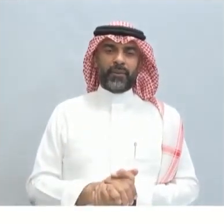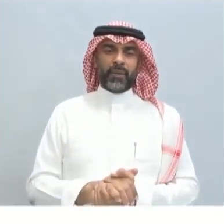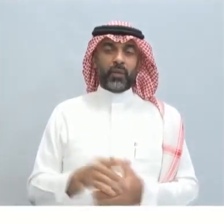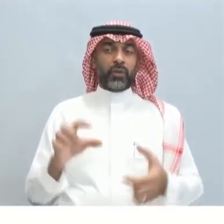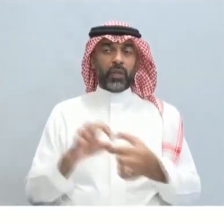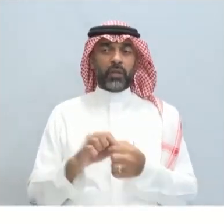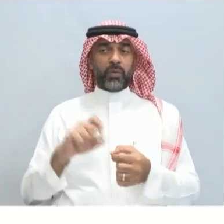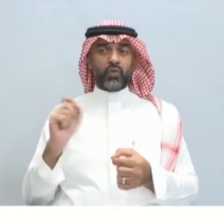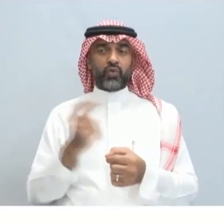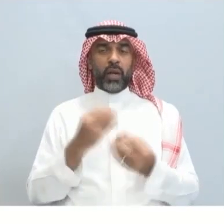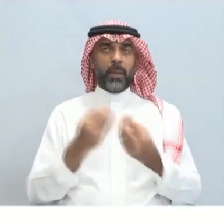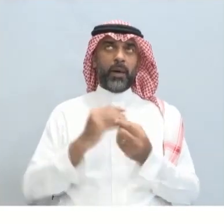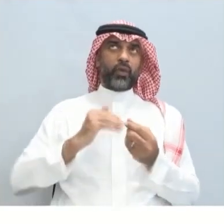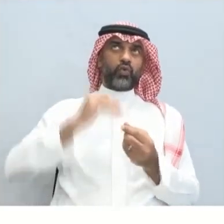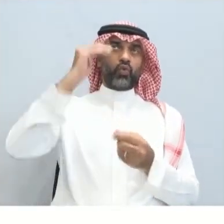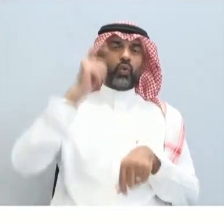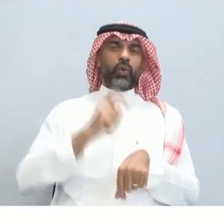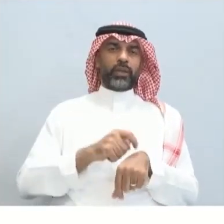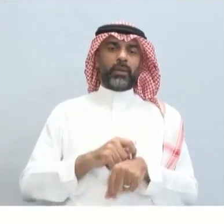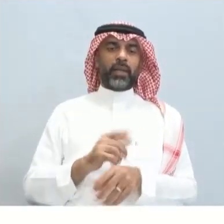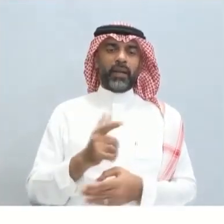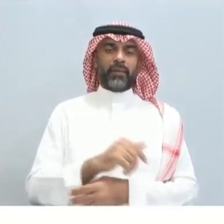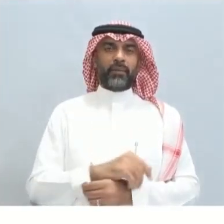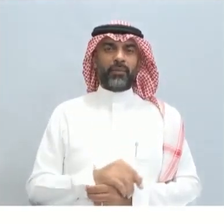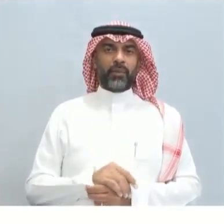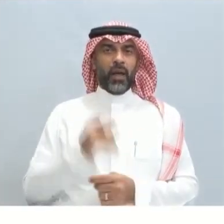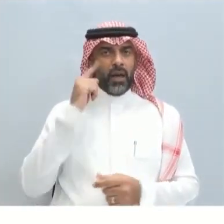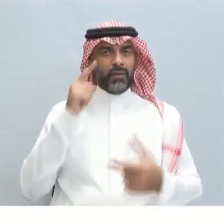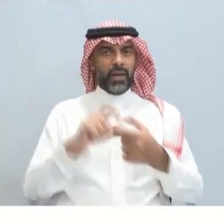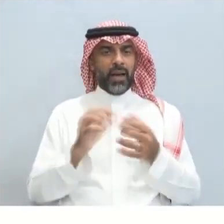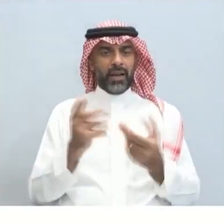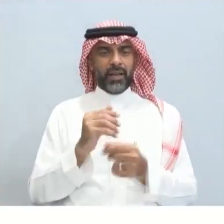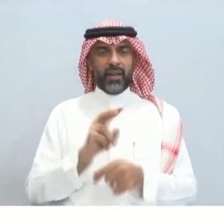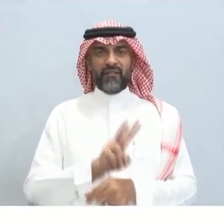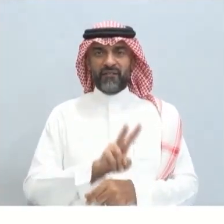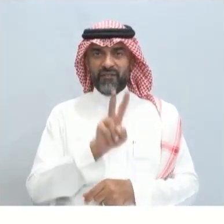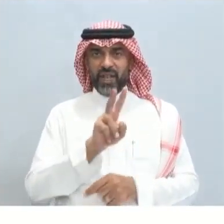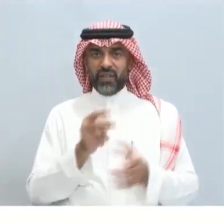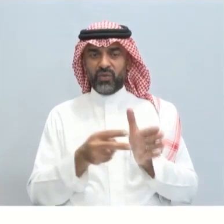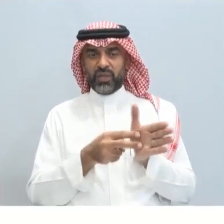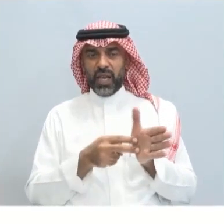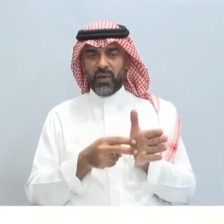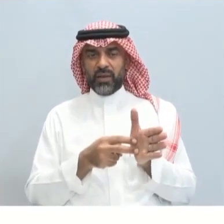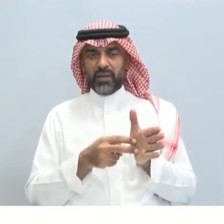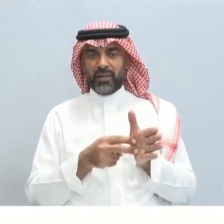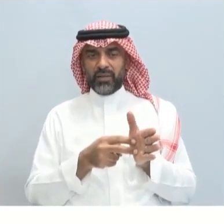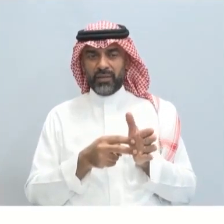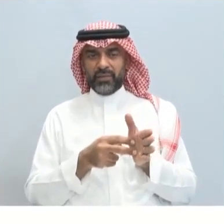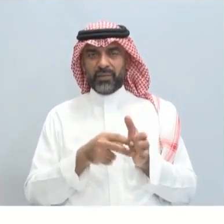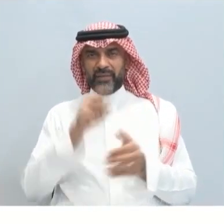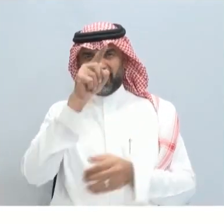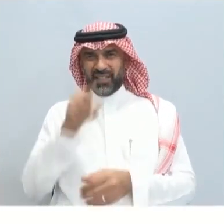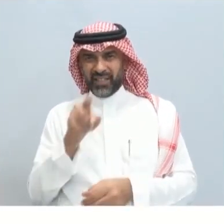بالطول والزمن الدوري بالعلاقه الرياضيه نعم في تساوي لندا على في